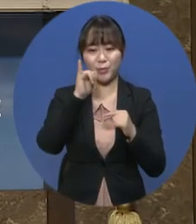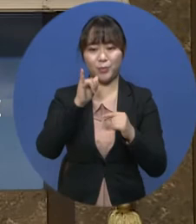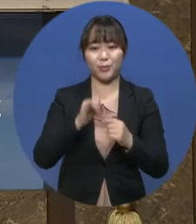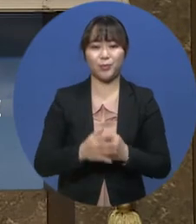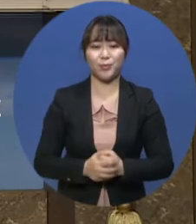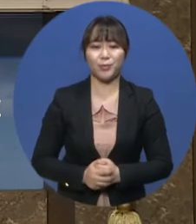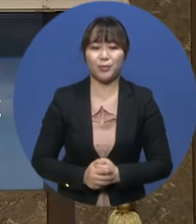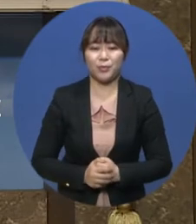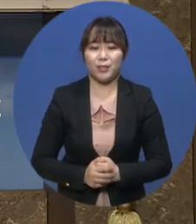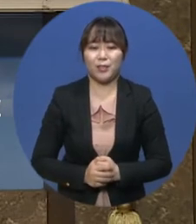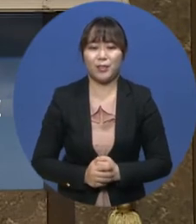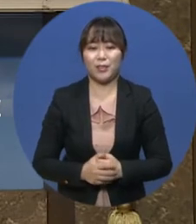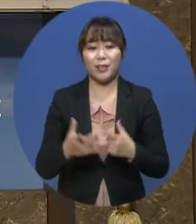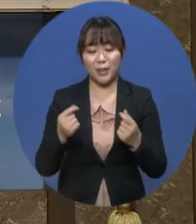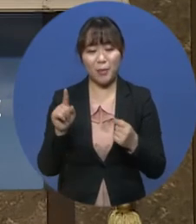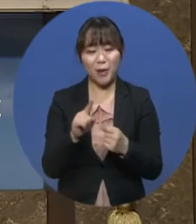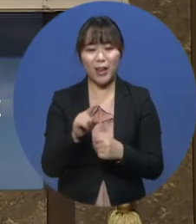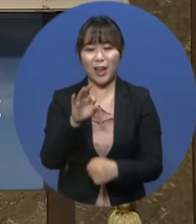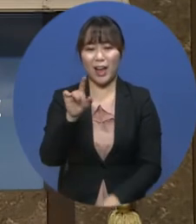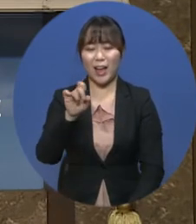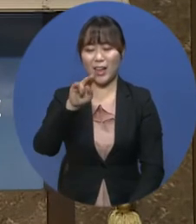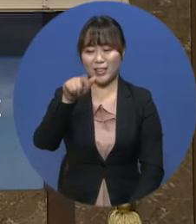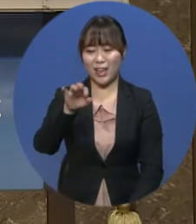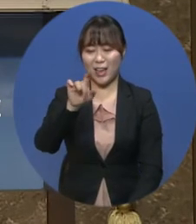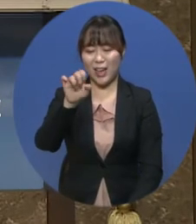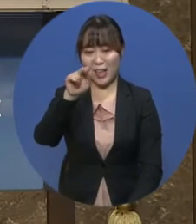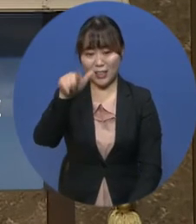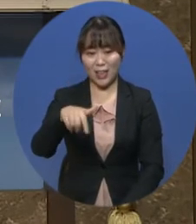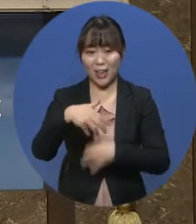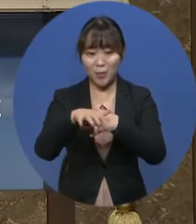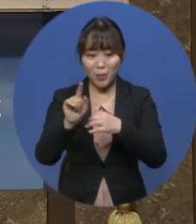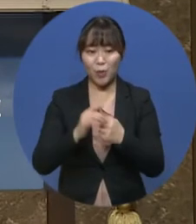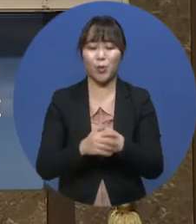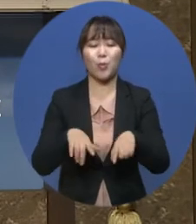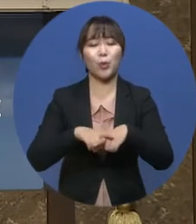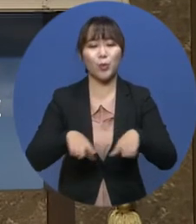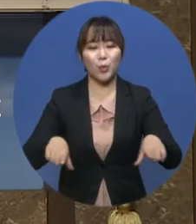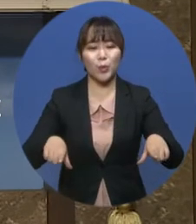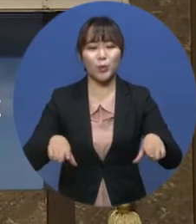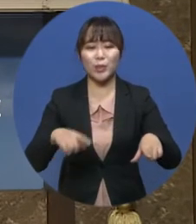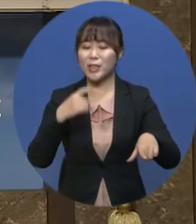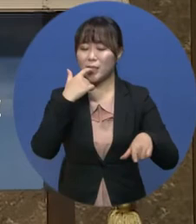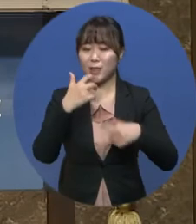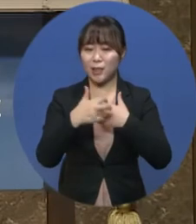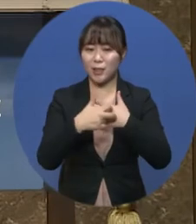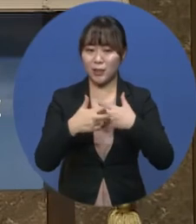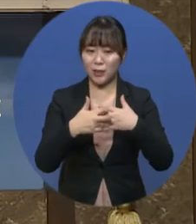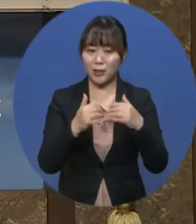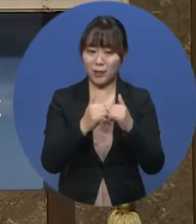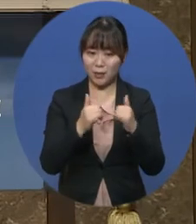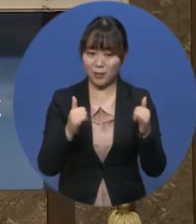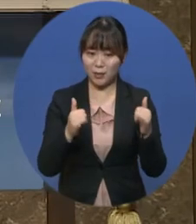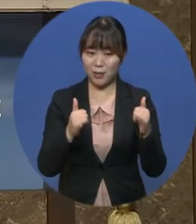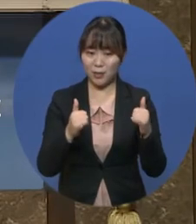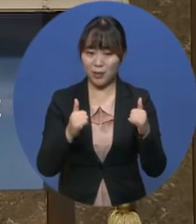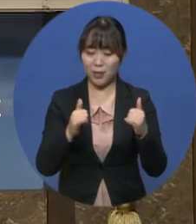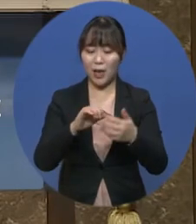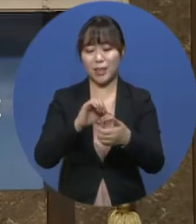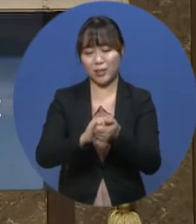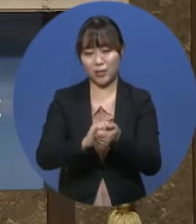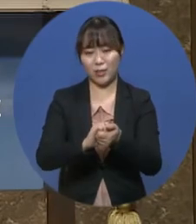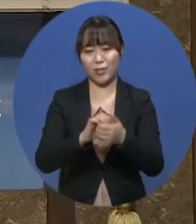하시기도 하고 4 걍 애니 이지아 삭아서 캠페인은 주 록 우리가 그 치과 인들에게 추로 이제